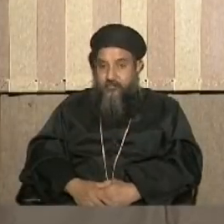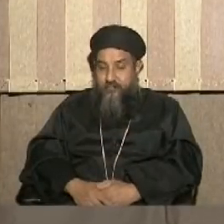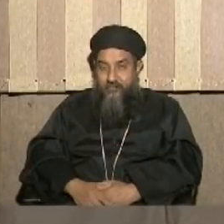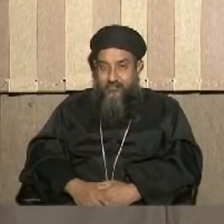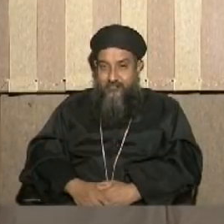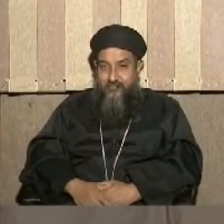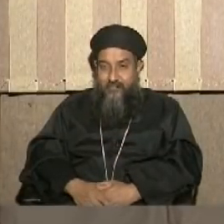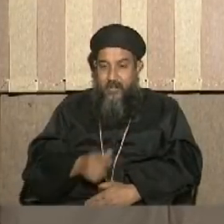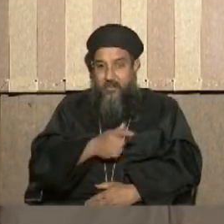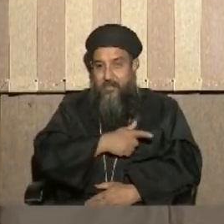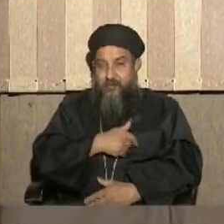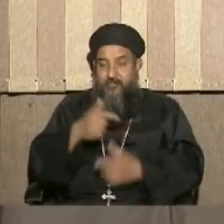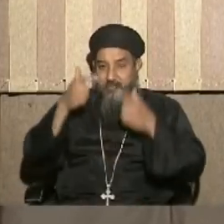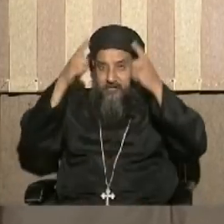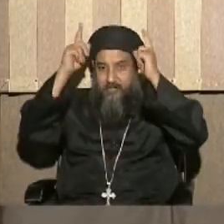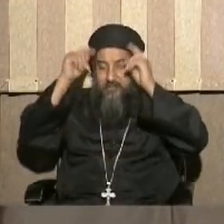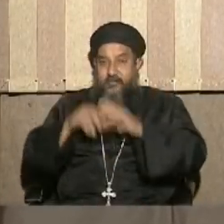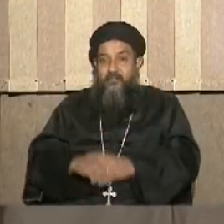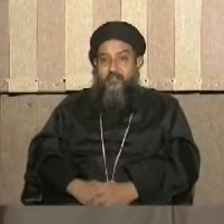مكان الأب مقار.